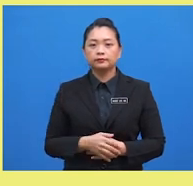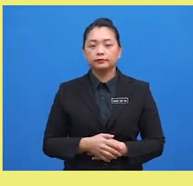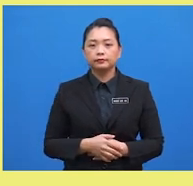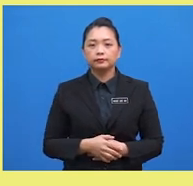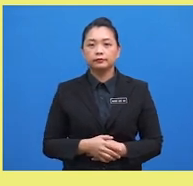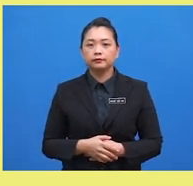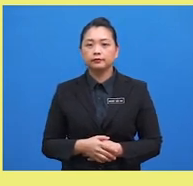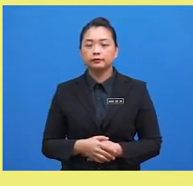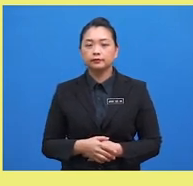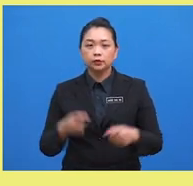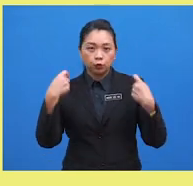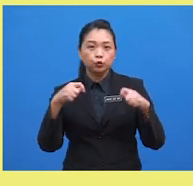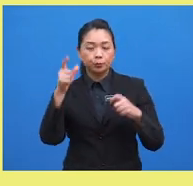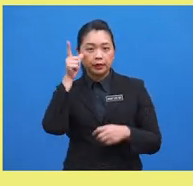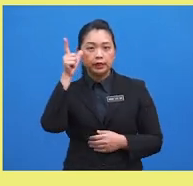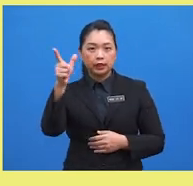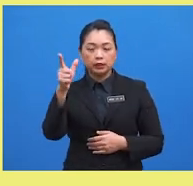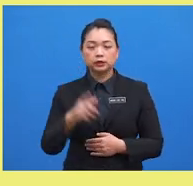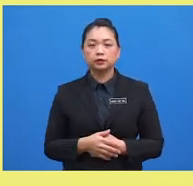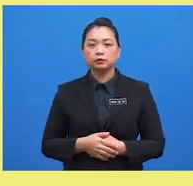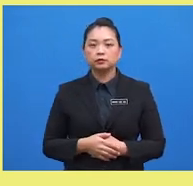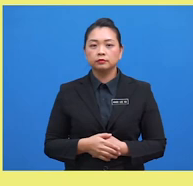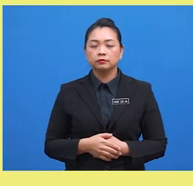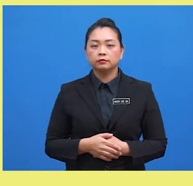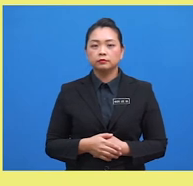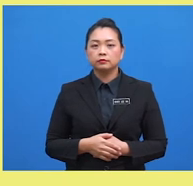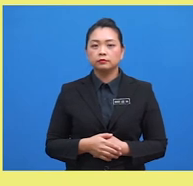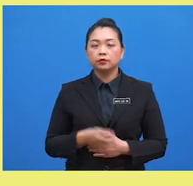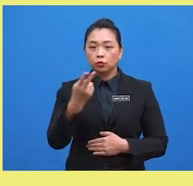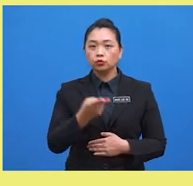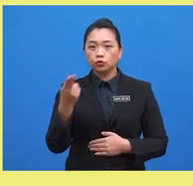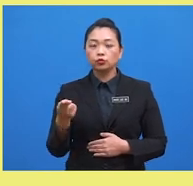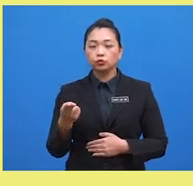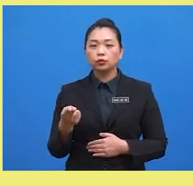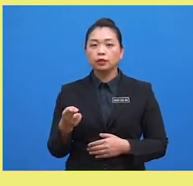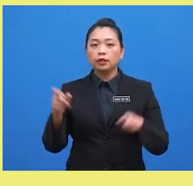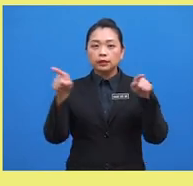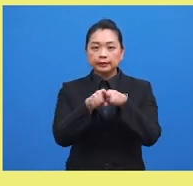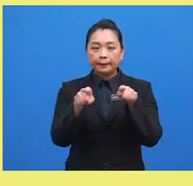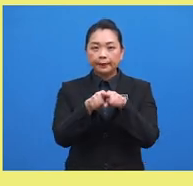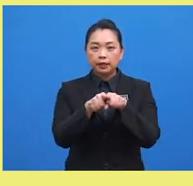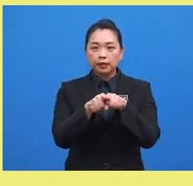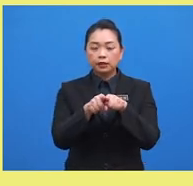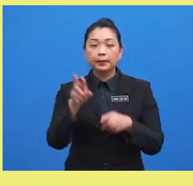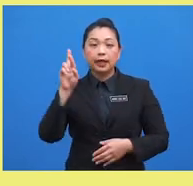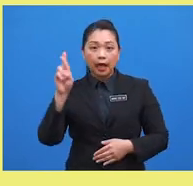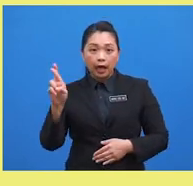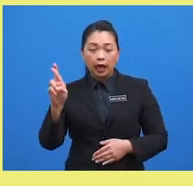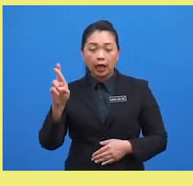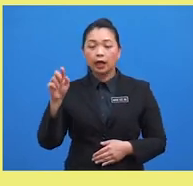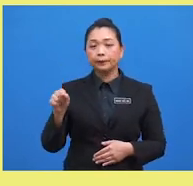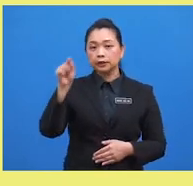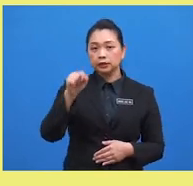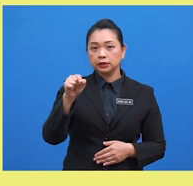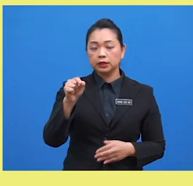Murid-murid, cuba lihat unsur-unsur sepunya R persilangan pelengkap